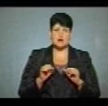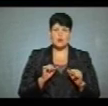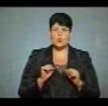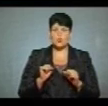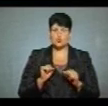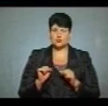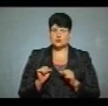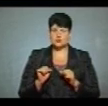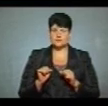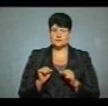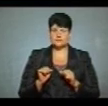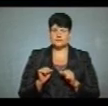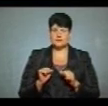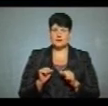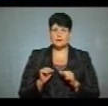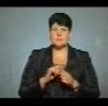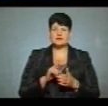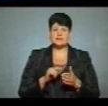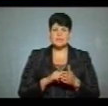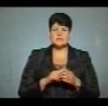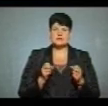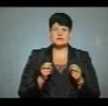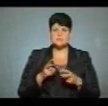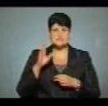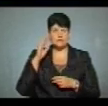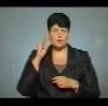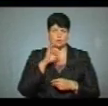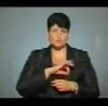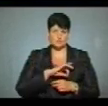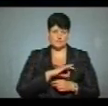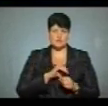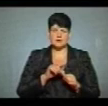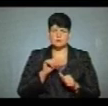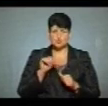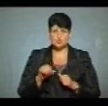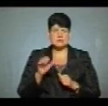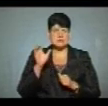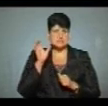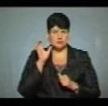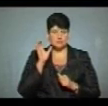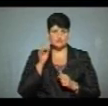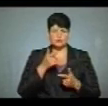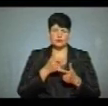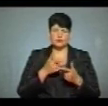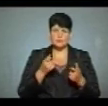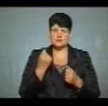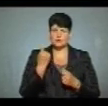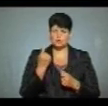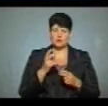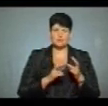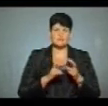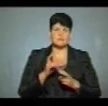регулюючого питаннях спецводокористування. Крім цього, заслухано інформацію одного з